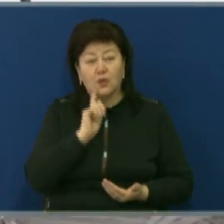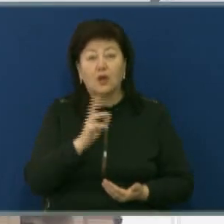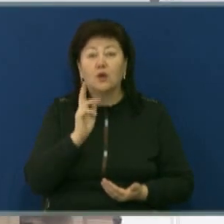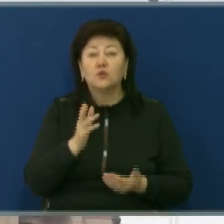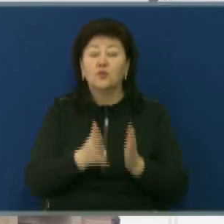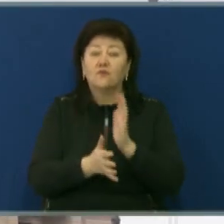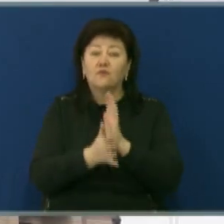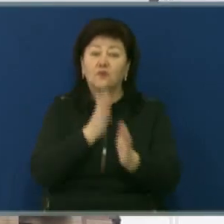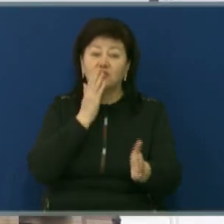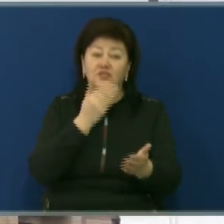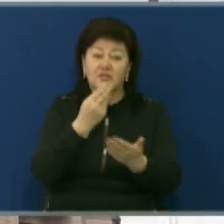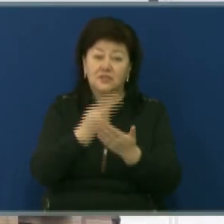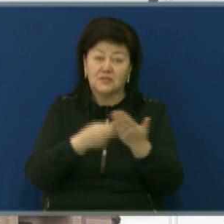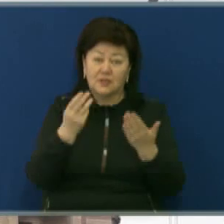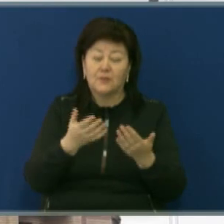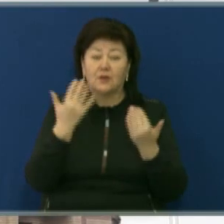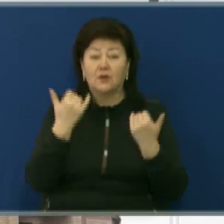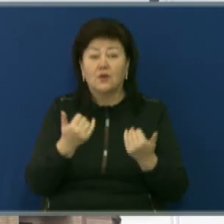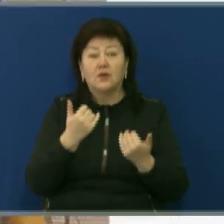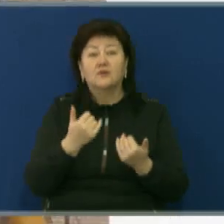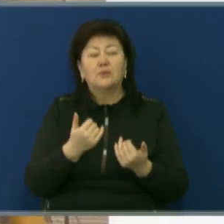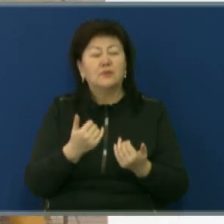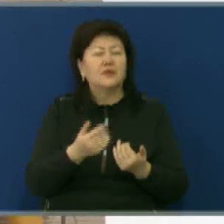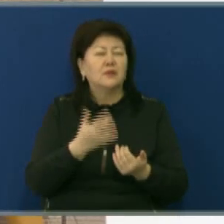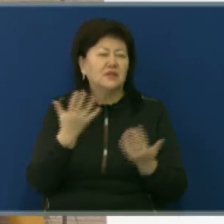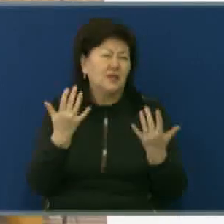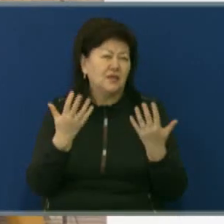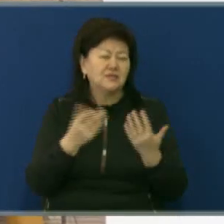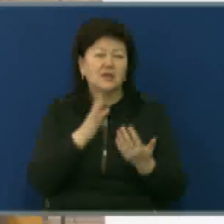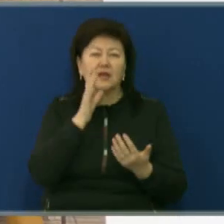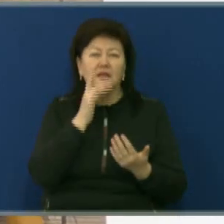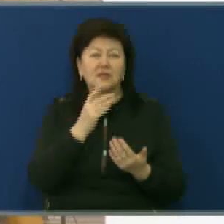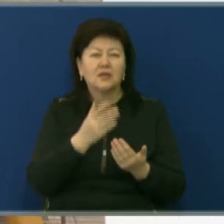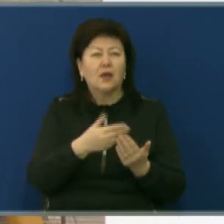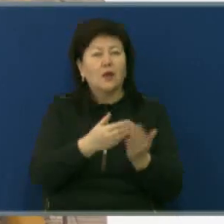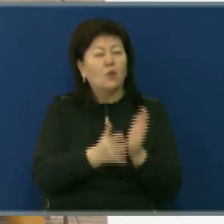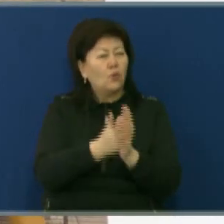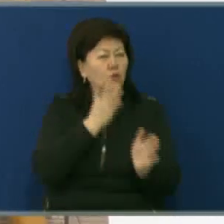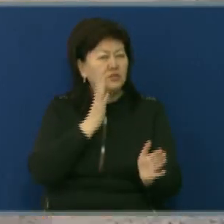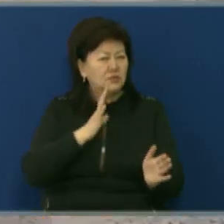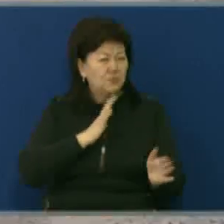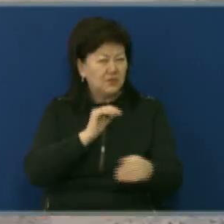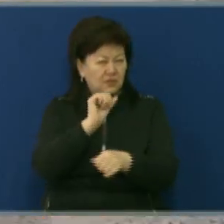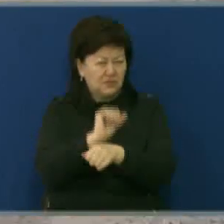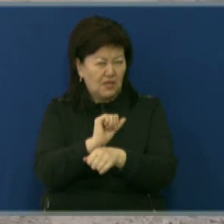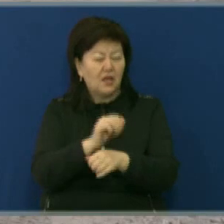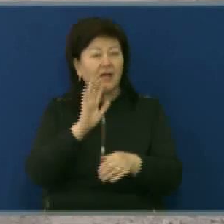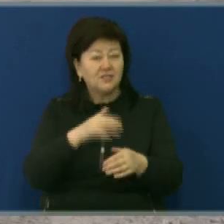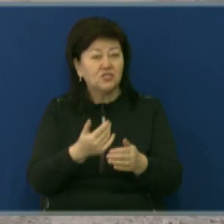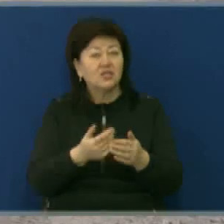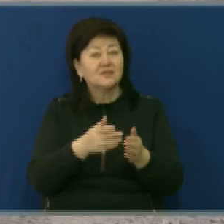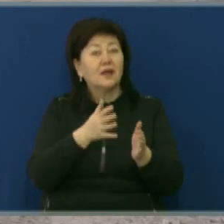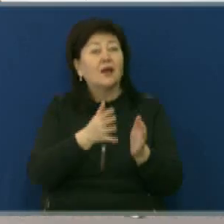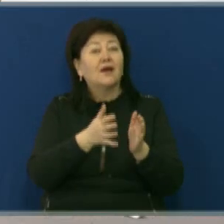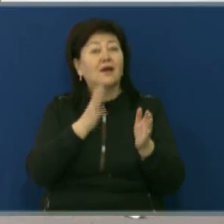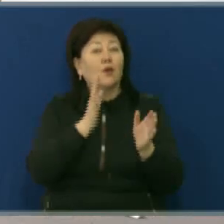тұрғандар үшін тұрғын үй құрылысы бірнеше жыл бойы тоқтап тұрғаны мәлім. Салдарынан кезекте тұрғандардың саны артты. Алайда жаңа аудан салынғаннан